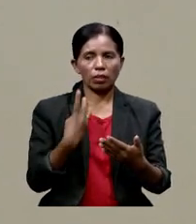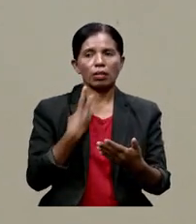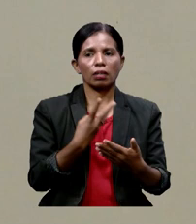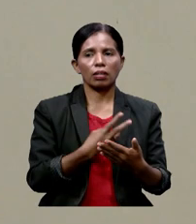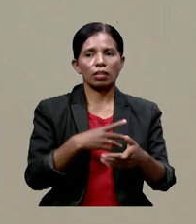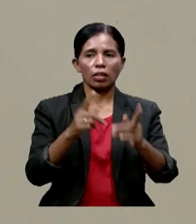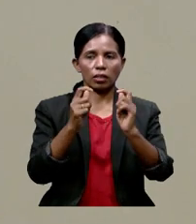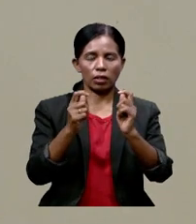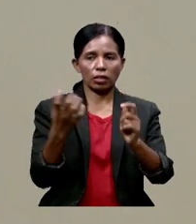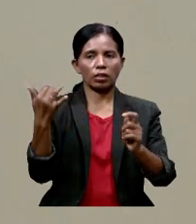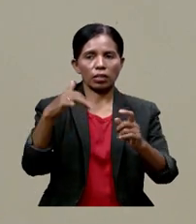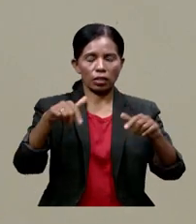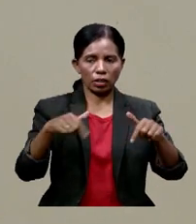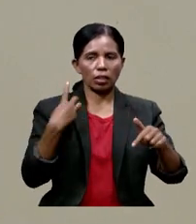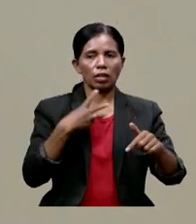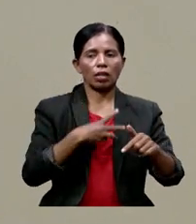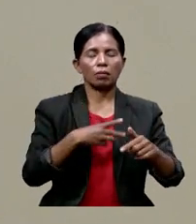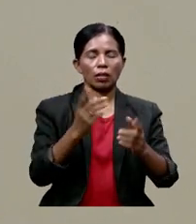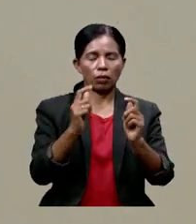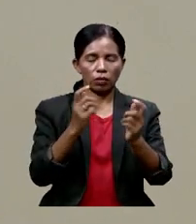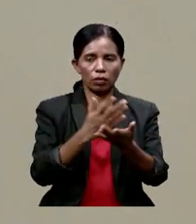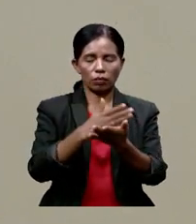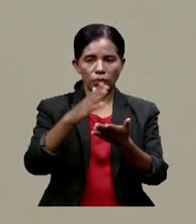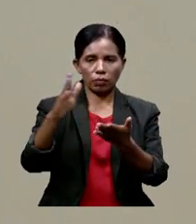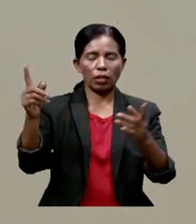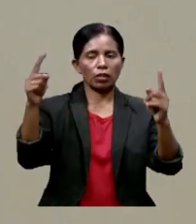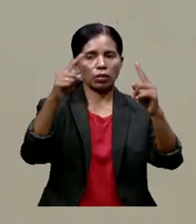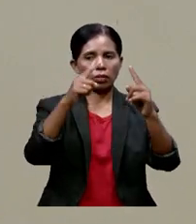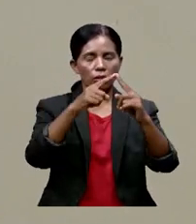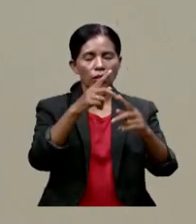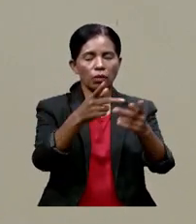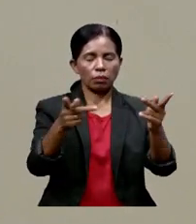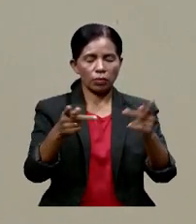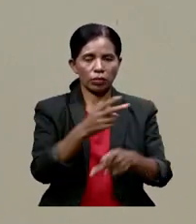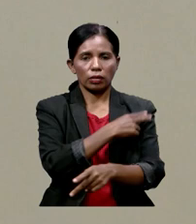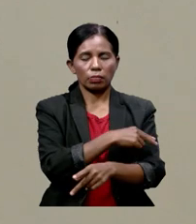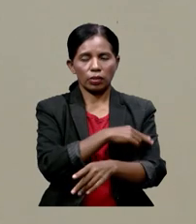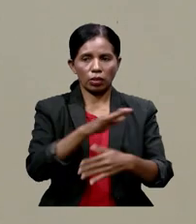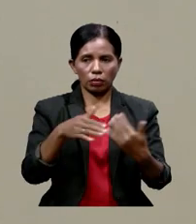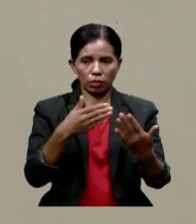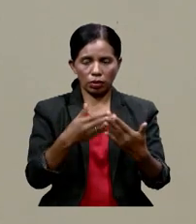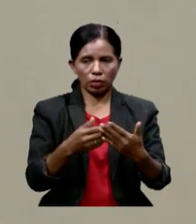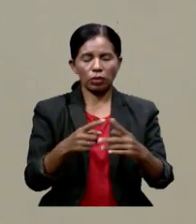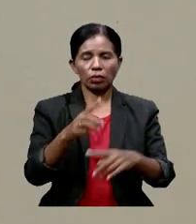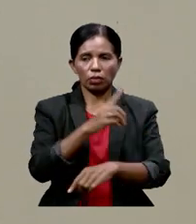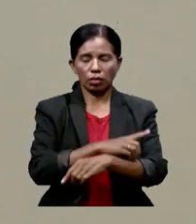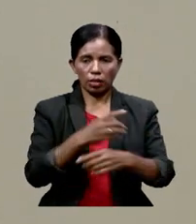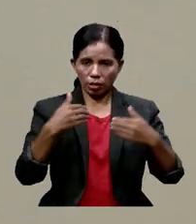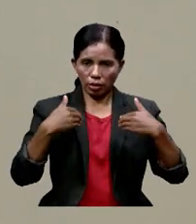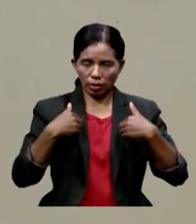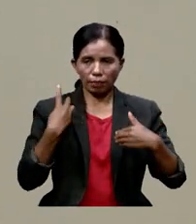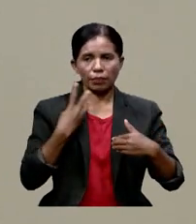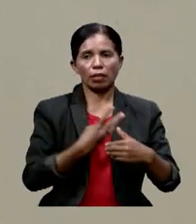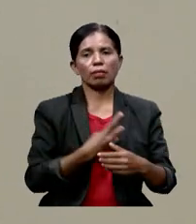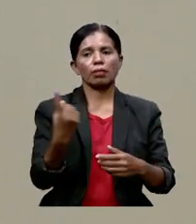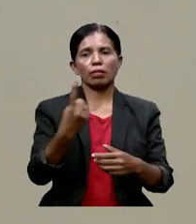koko sira iya ne ame koko fahe ka distribui bato ya postu sauri no postu tratamento sira nebe uhenija i Amina